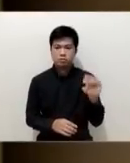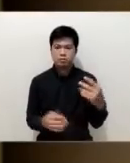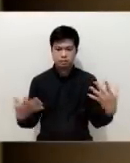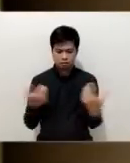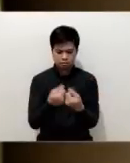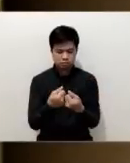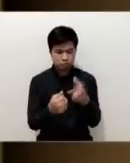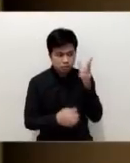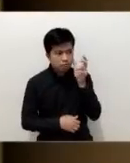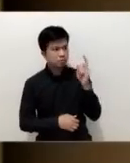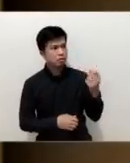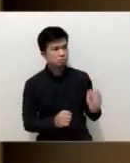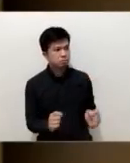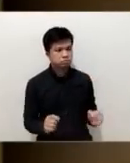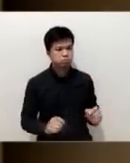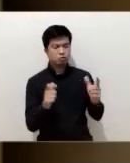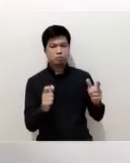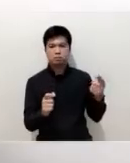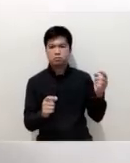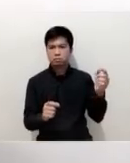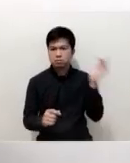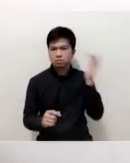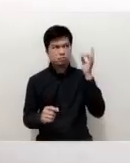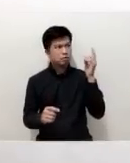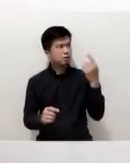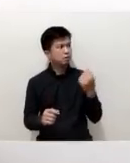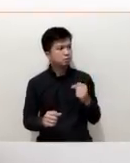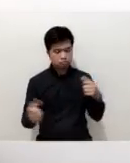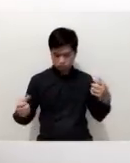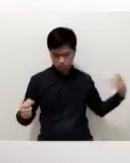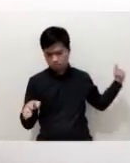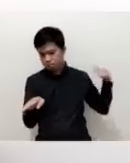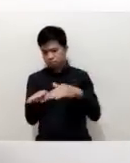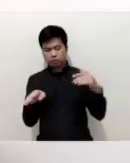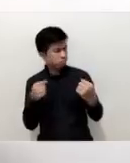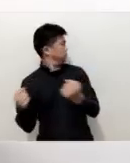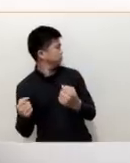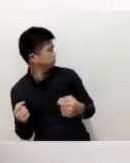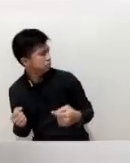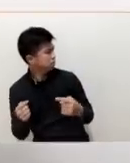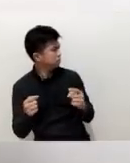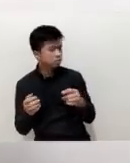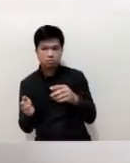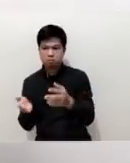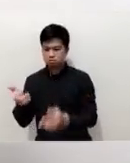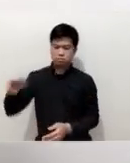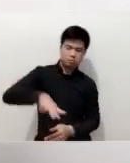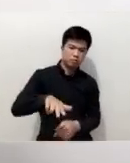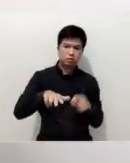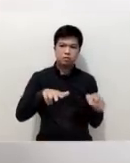lang daw siya ng malakas na kalabog. Gulat ako, sumalpok sa likod ko. Tumumba yung truck ko. Kung hindi siya